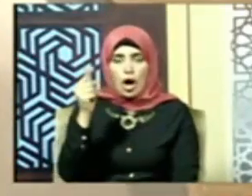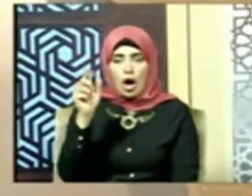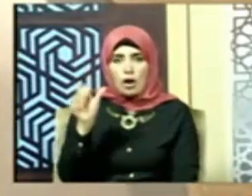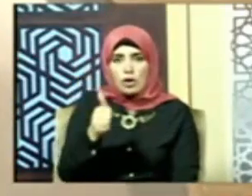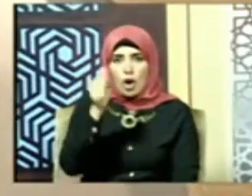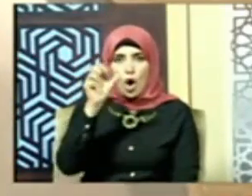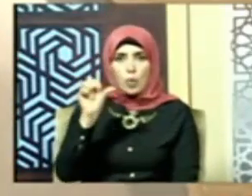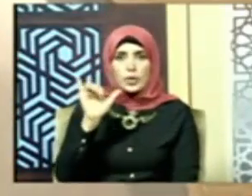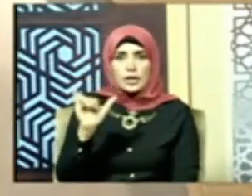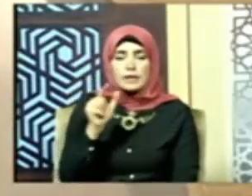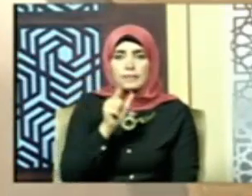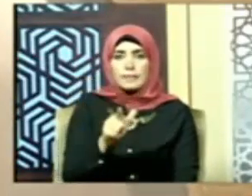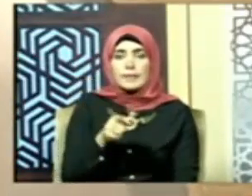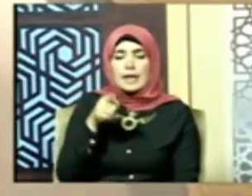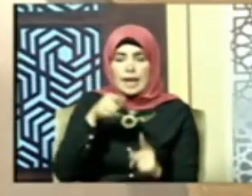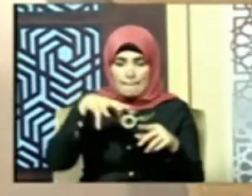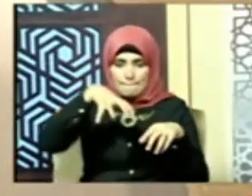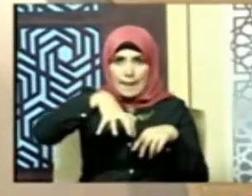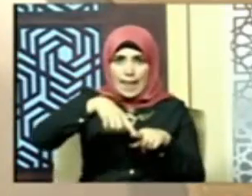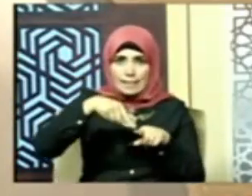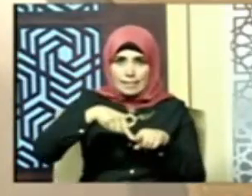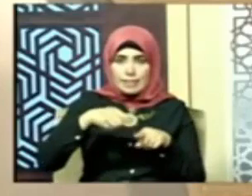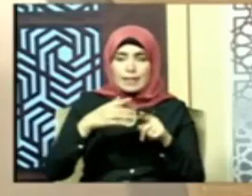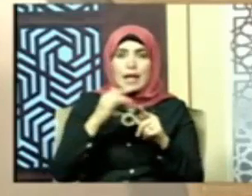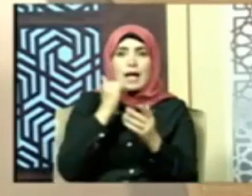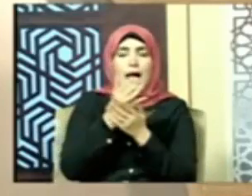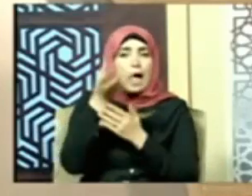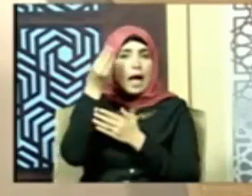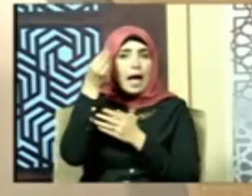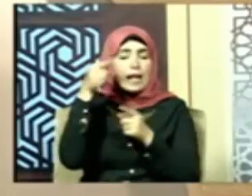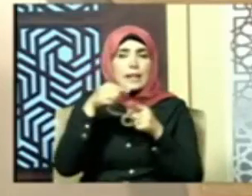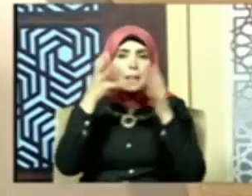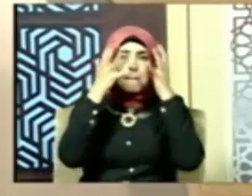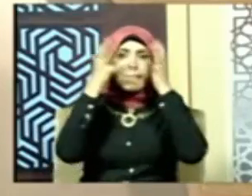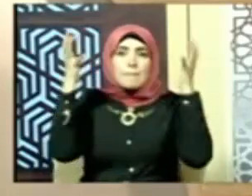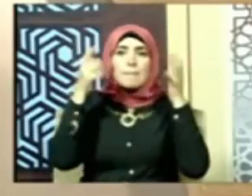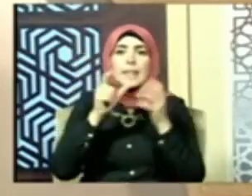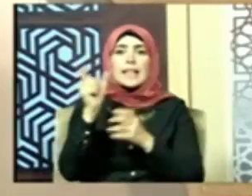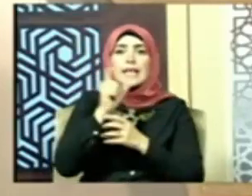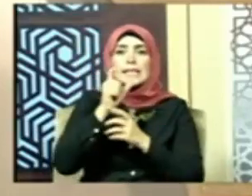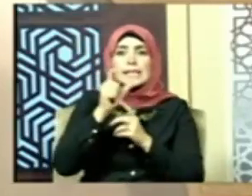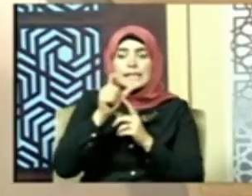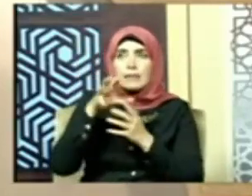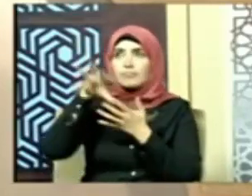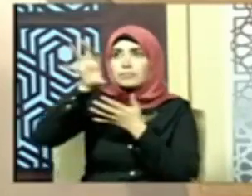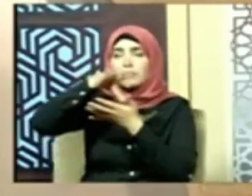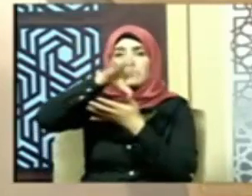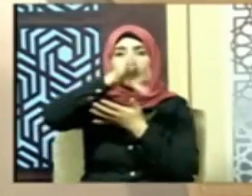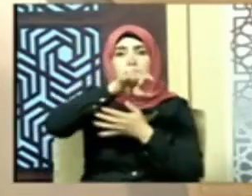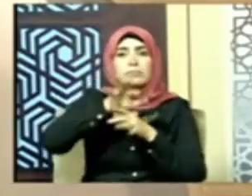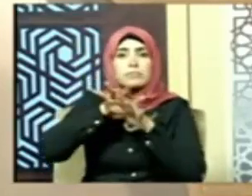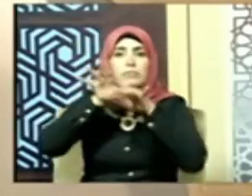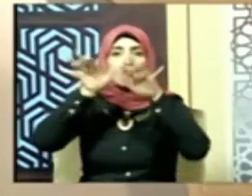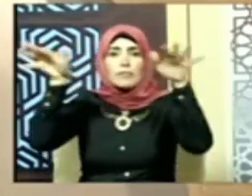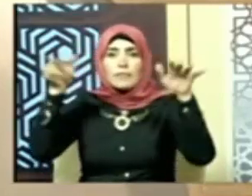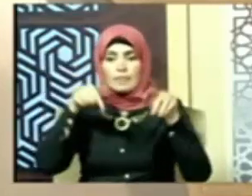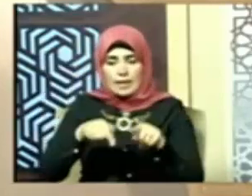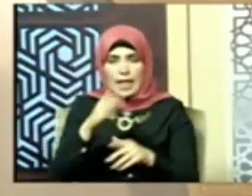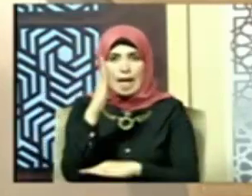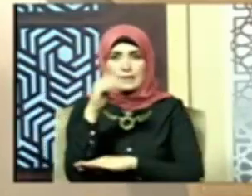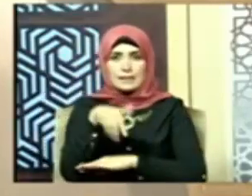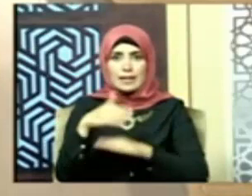الذي صدر علم الإسلام حتى إلى البلد الذي نزل فيه الإسلام،